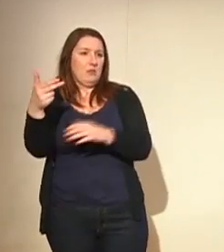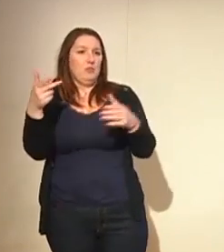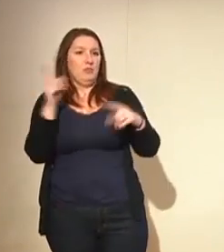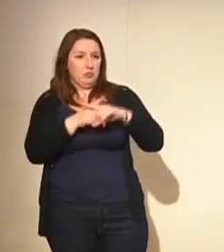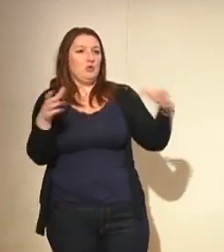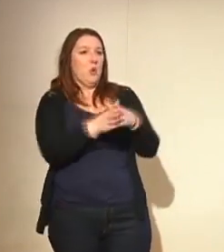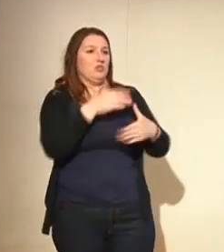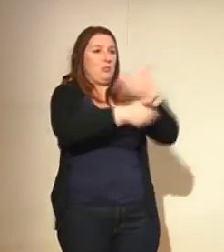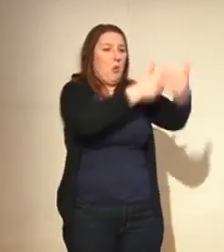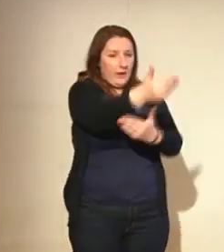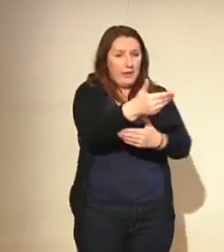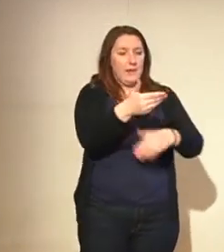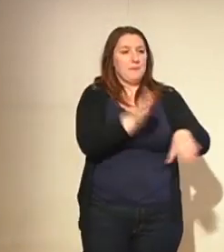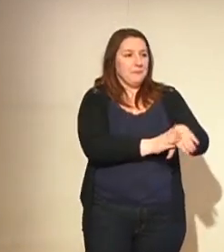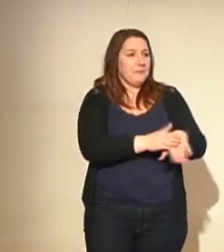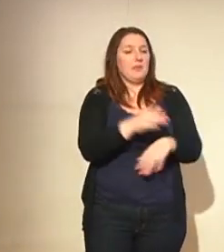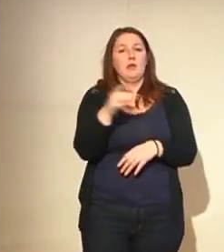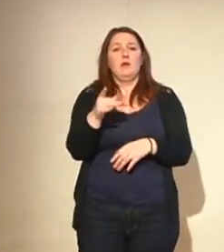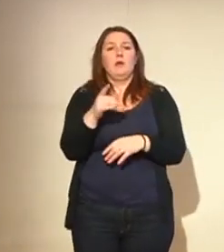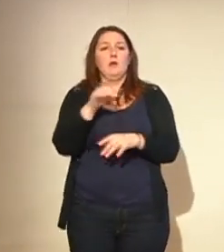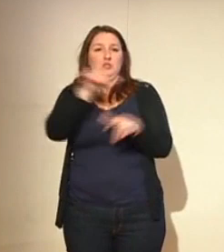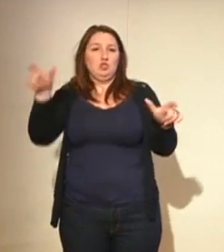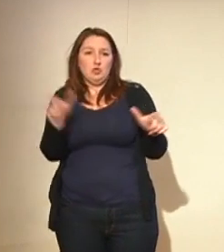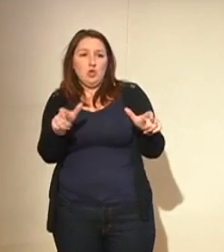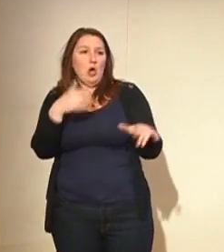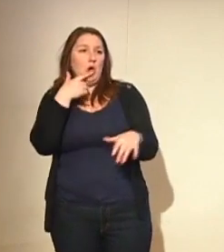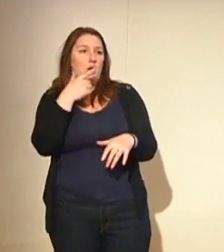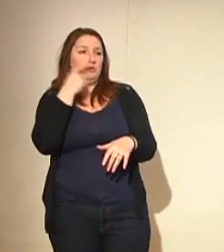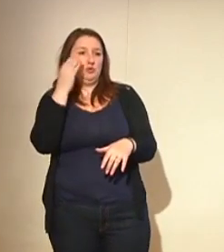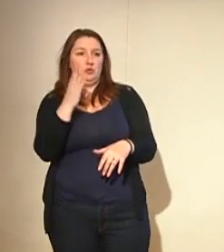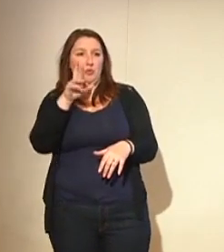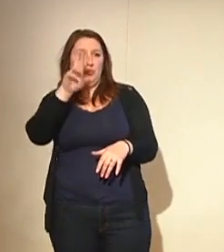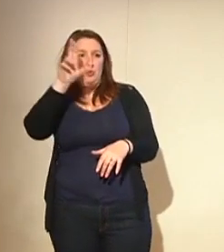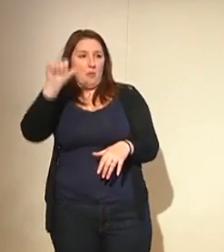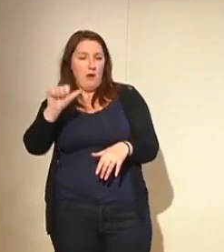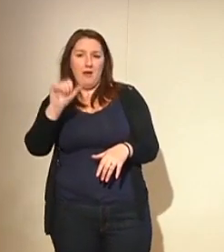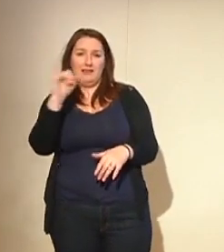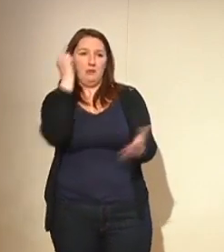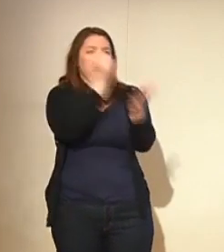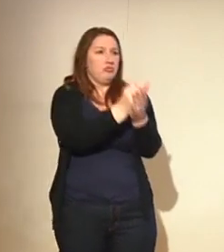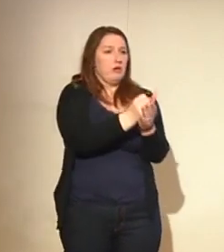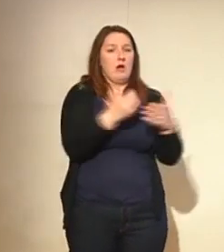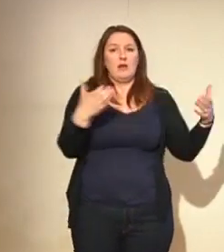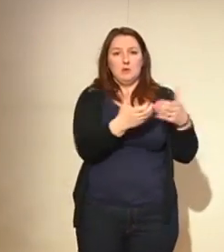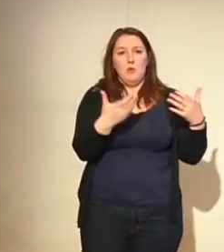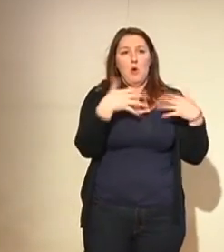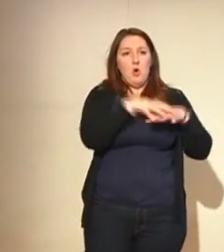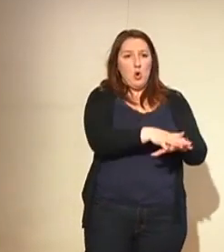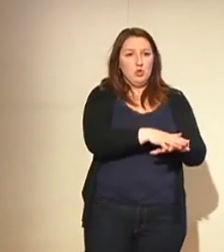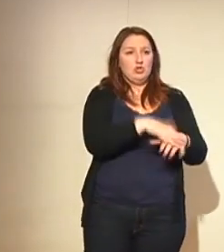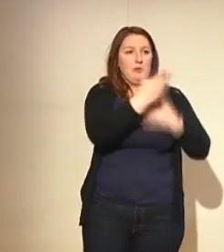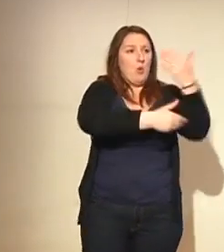gauche et progrès pour censeur monsieur burba qui est pour rassemblement gauche et Progrès